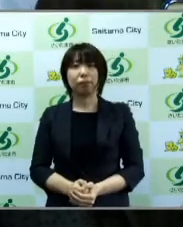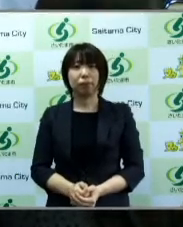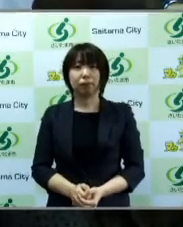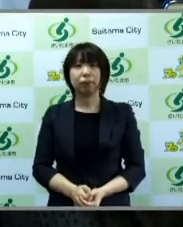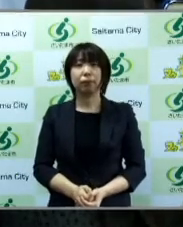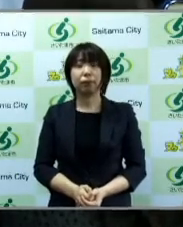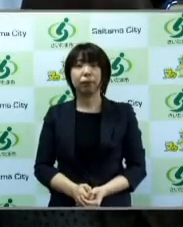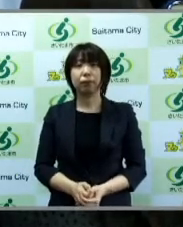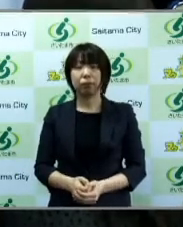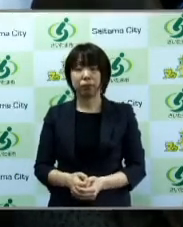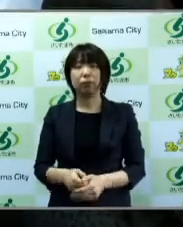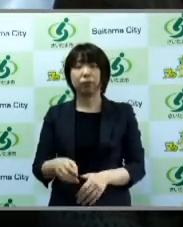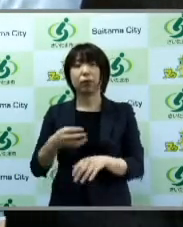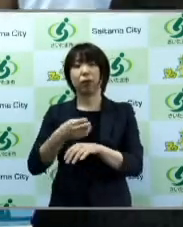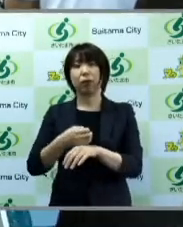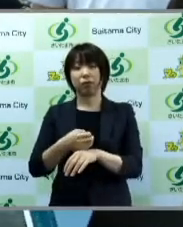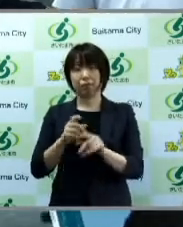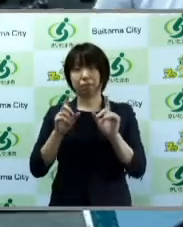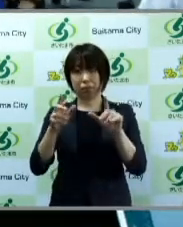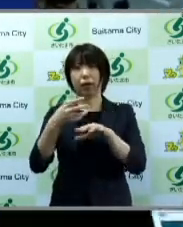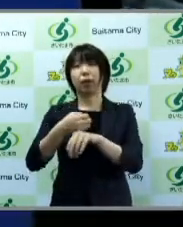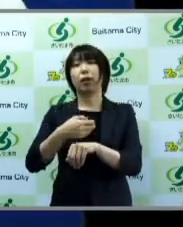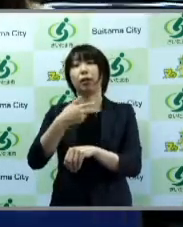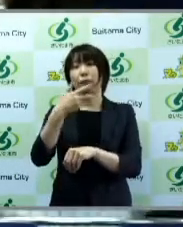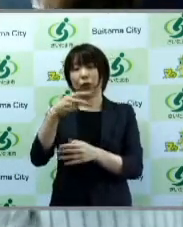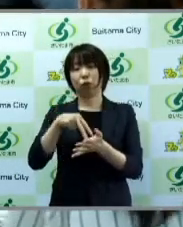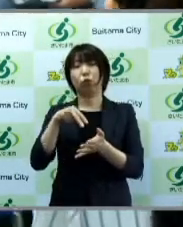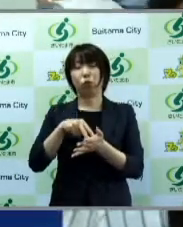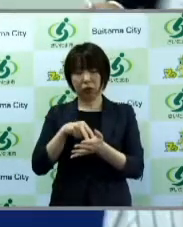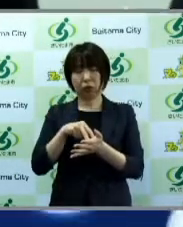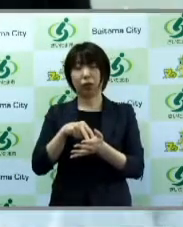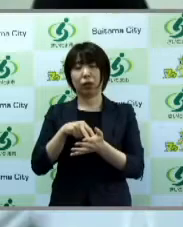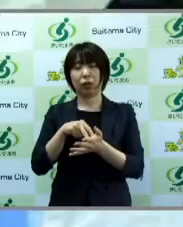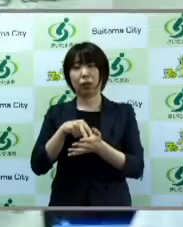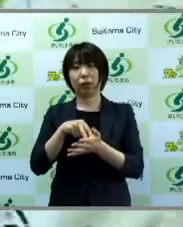市としては一つは基本的に非常に感染者が増えてきて、